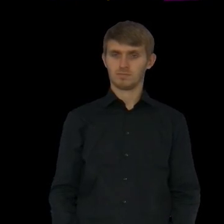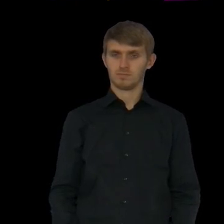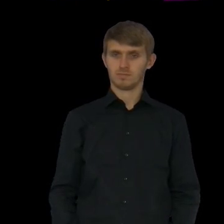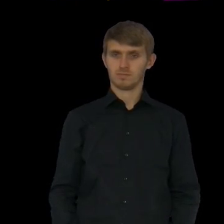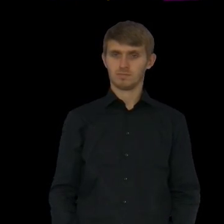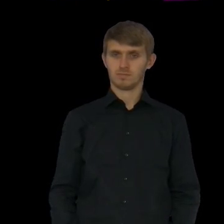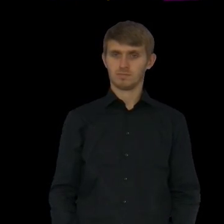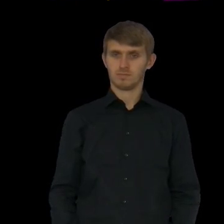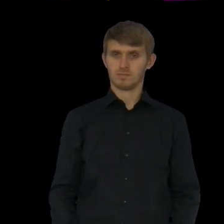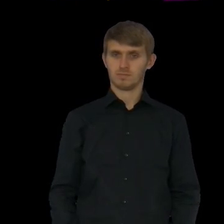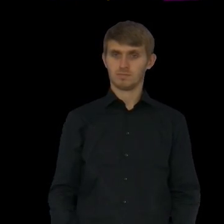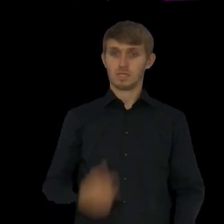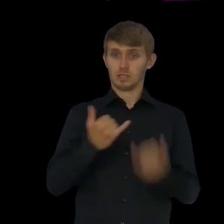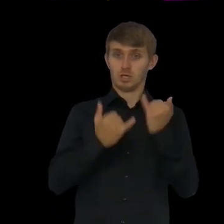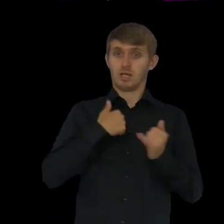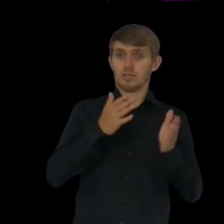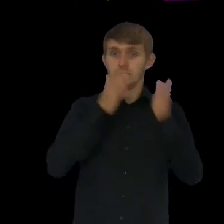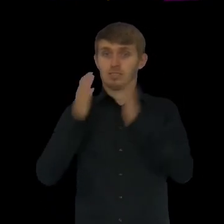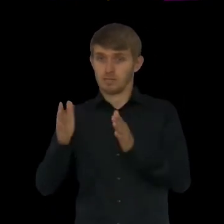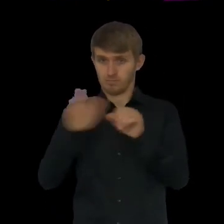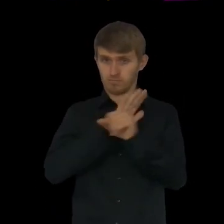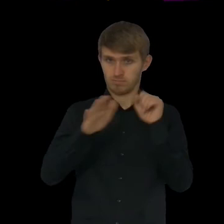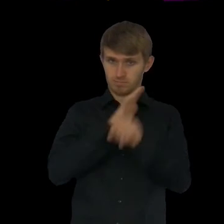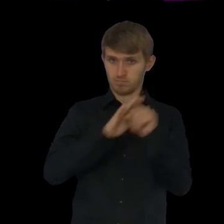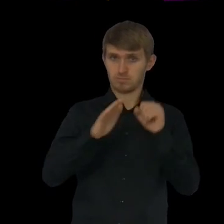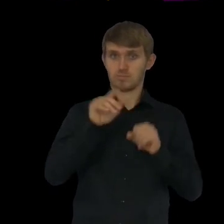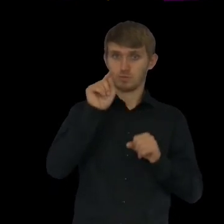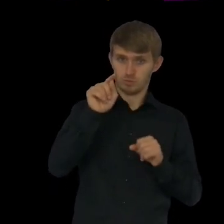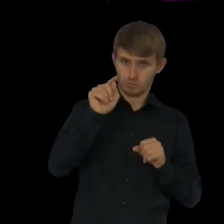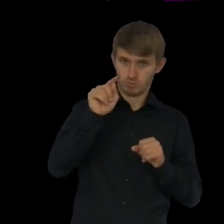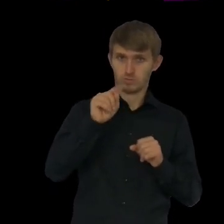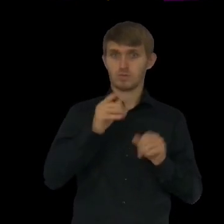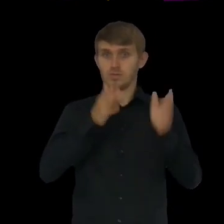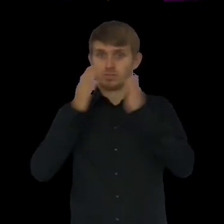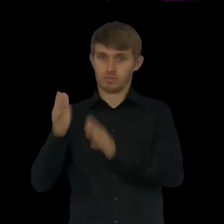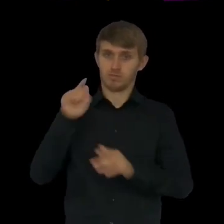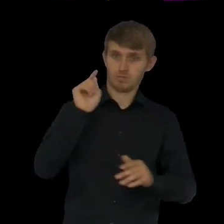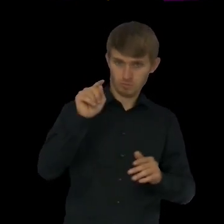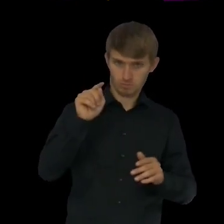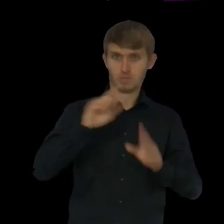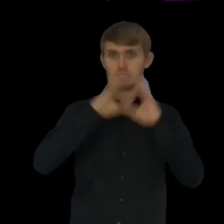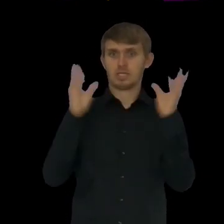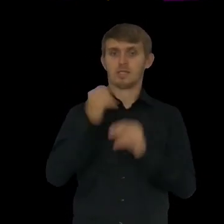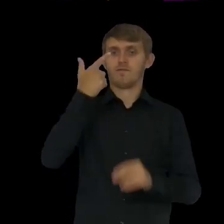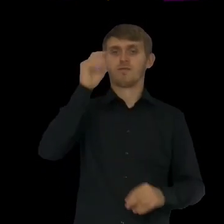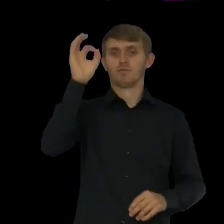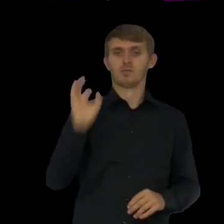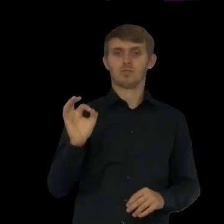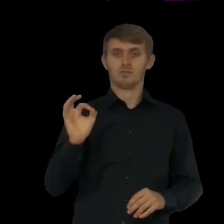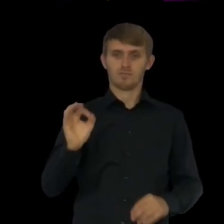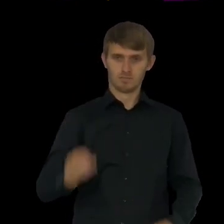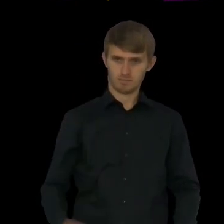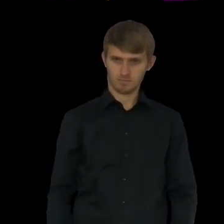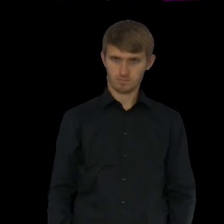jeśli za cieniuję kolejny jeśli zaakceptuje te dwa to za ciebie w sumie 2 procent dużego